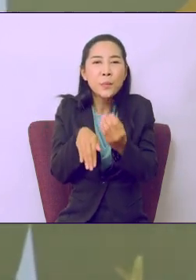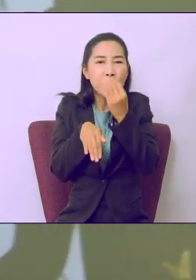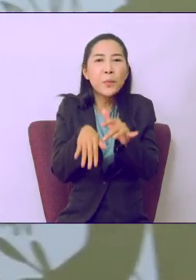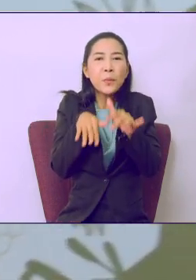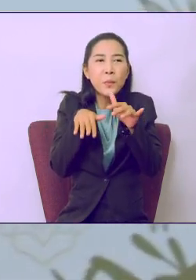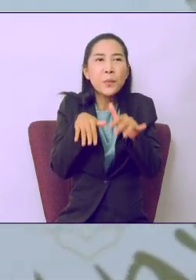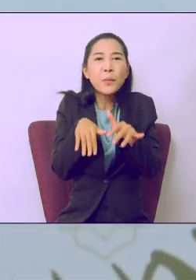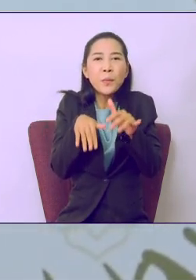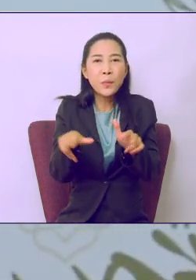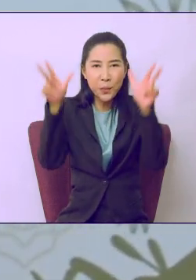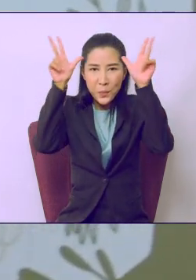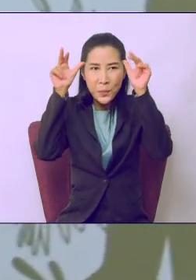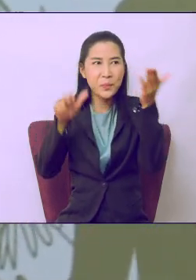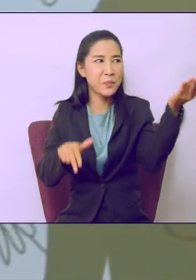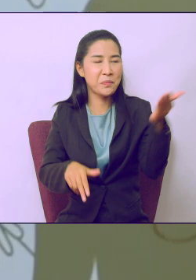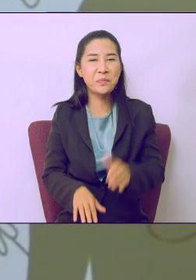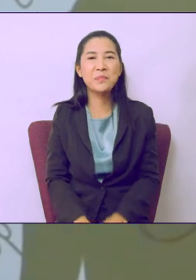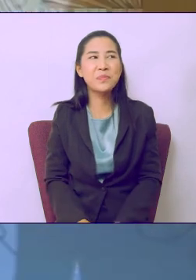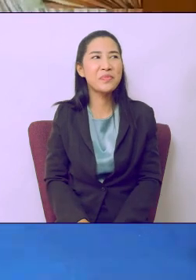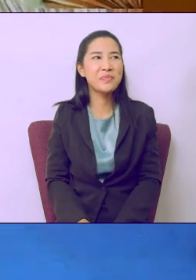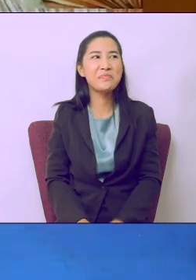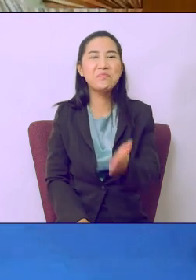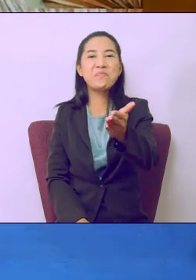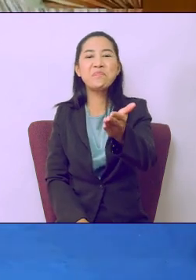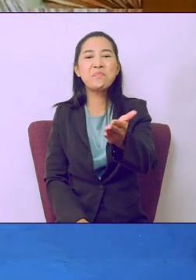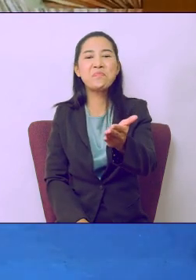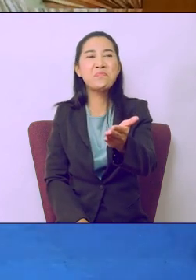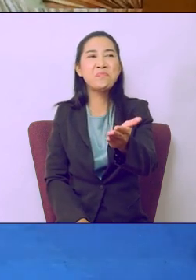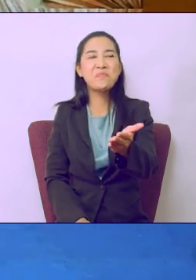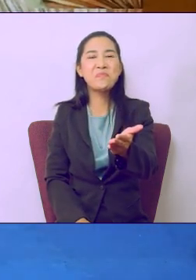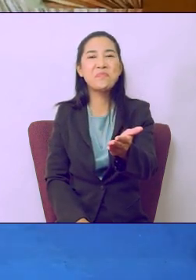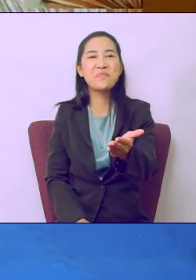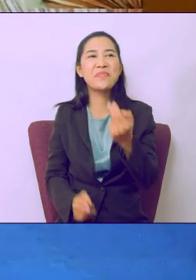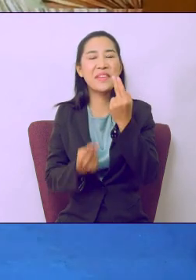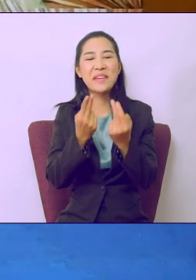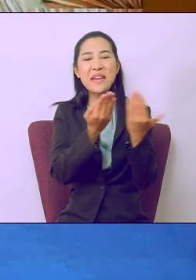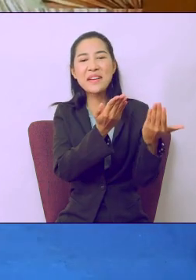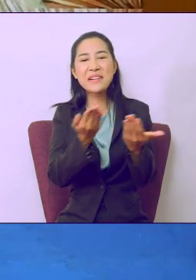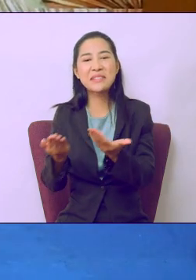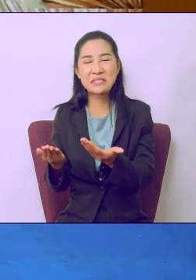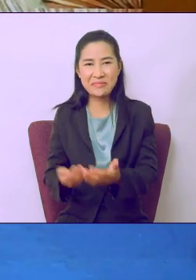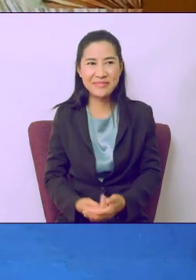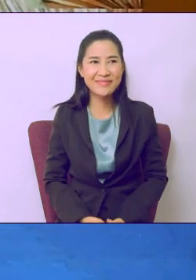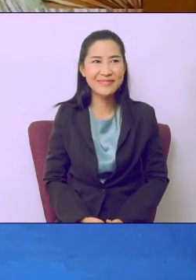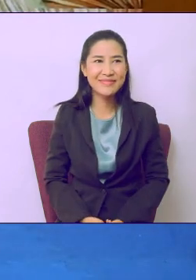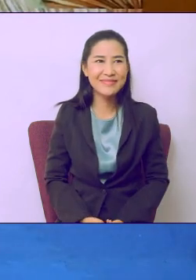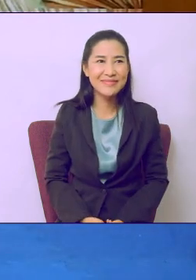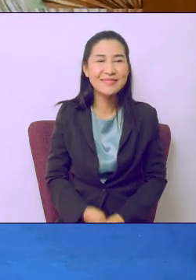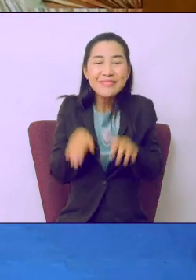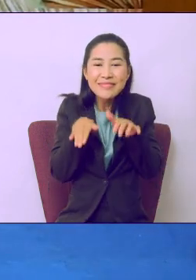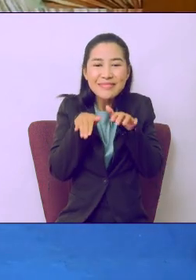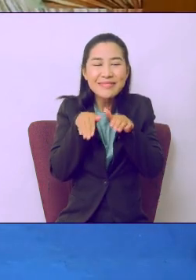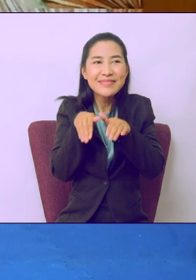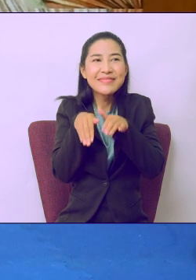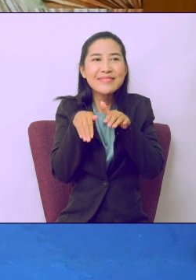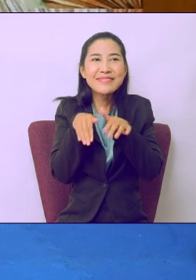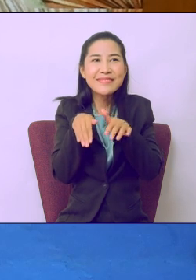โชว์กับพี่ดีกว่ามาๆๆๆๆๆมีแขกรับเชิญพิเศษอีก 1ท่านมาๆๆมาๆๆๆทำอย่า